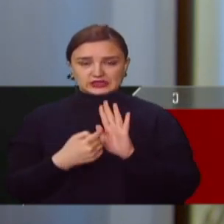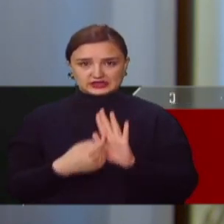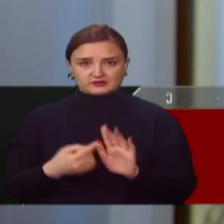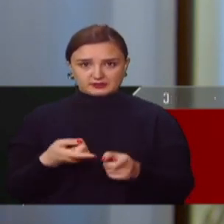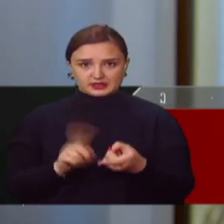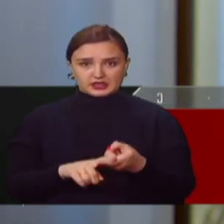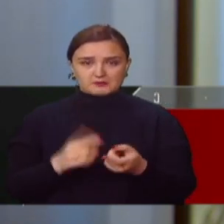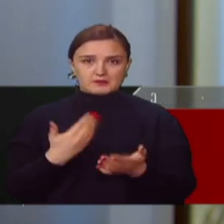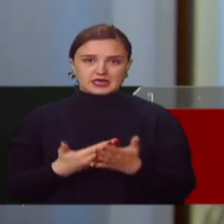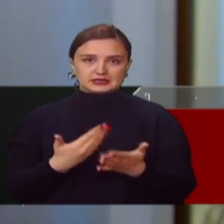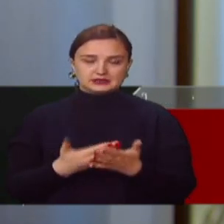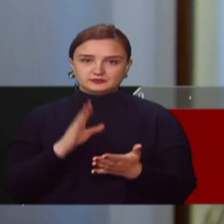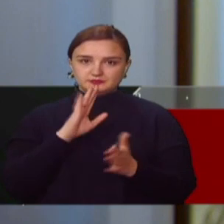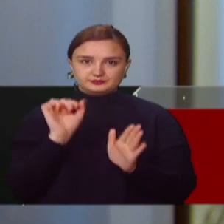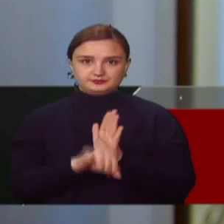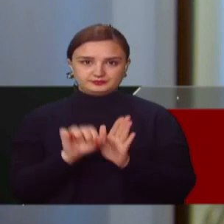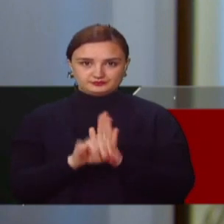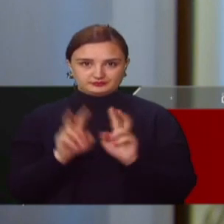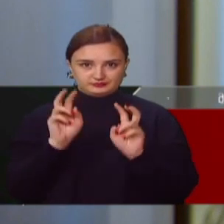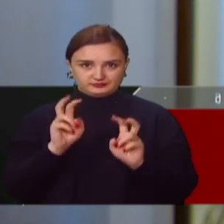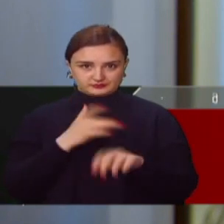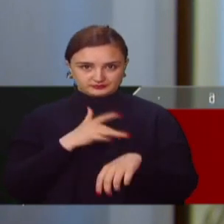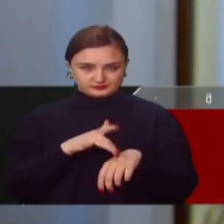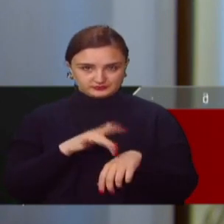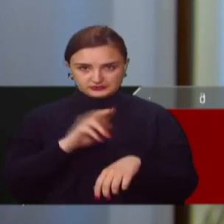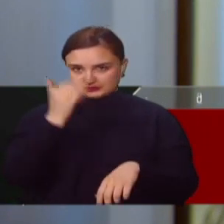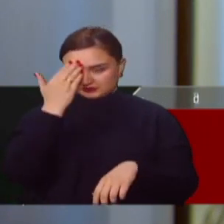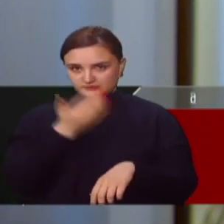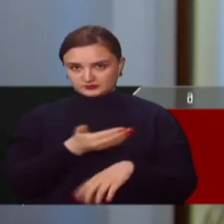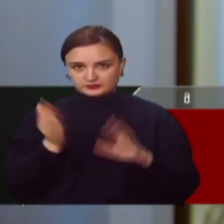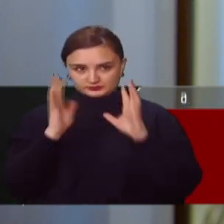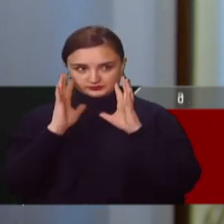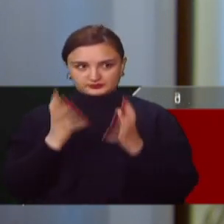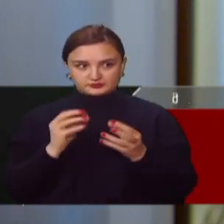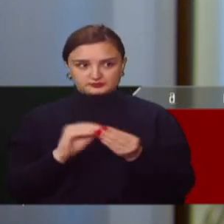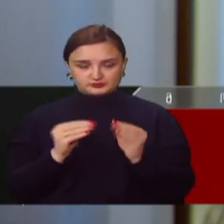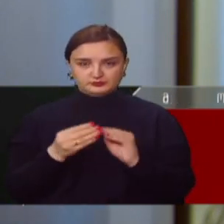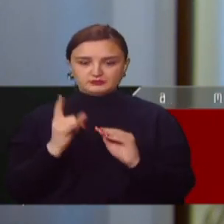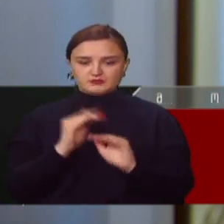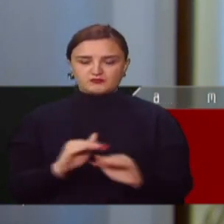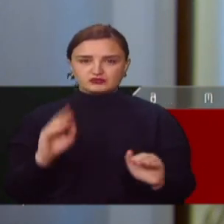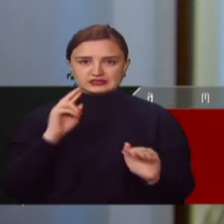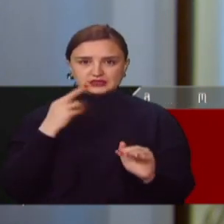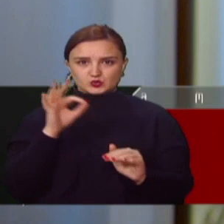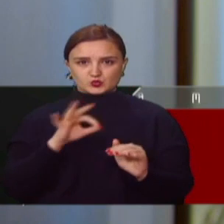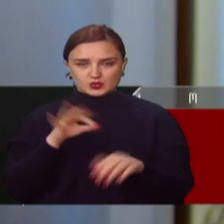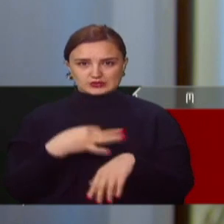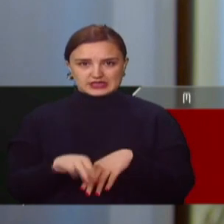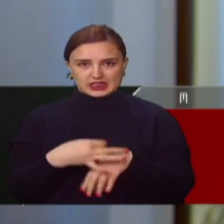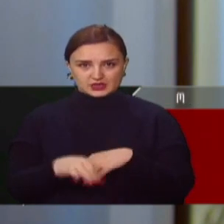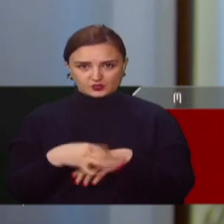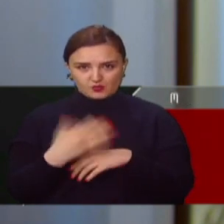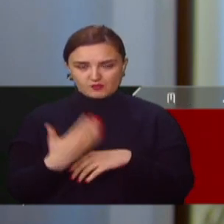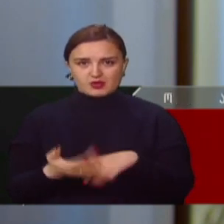მაგალითად ფემიციდი, რომელიც ძალიან გვაწუხებს ყველას და საზოგადოებაში ძალიან სერიოზული პრობლემაა, ბავშვებზე სექსუალური და მოზარდებზე სექსუალური